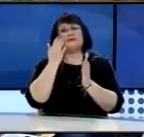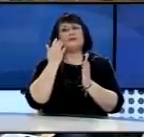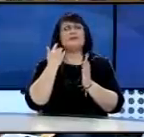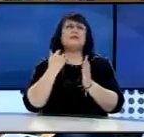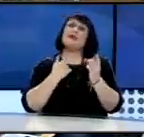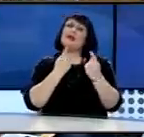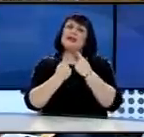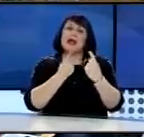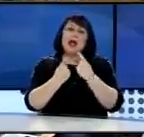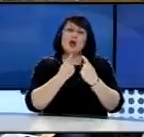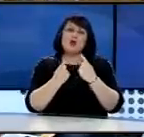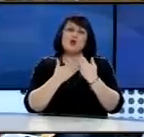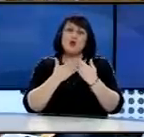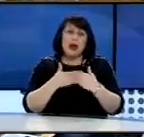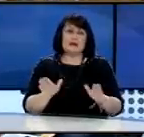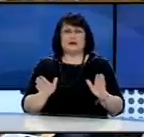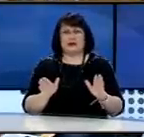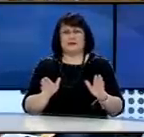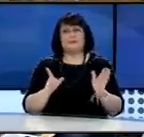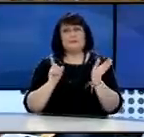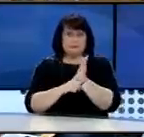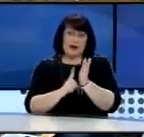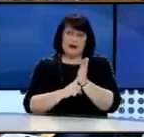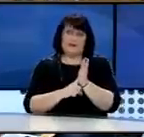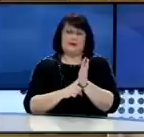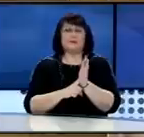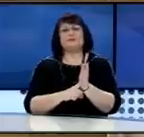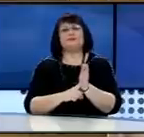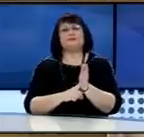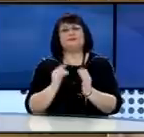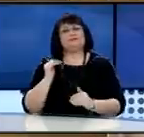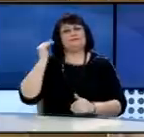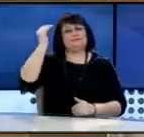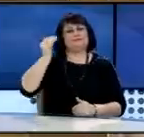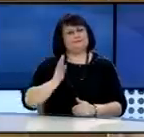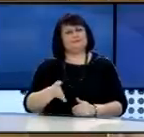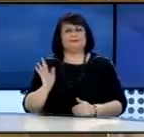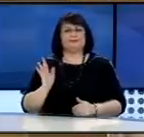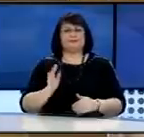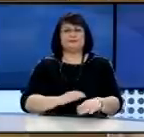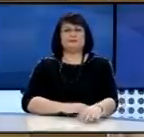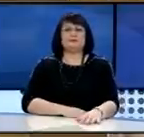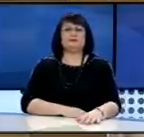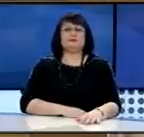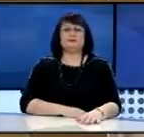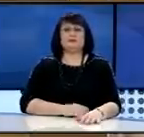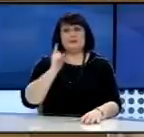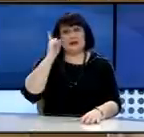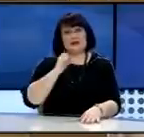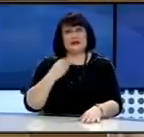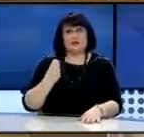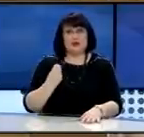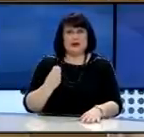Και ένας διάλογος μπορεί να πάρει όθηση μονάχα στο πιο ψηλό επίπεδο. Όπως ξέρετε πολύ